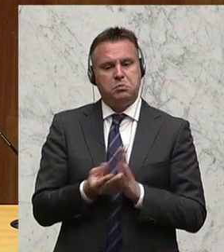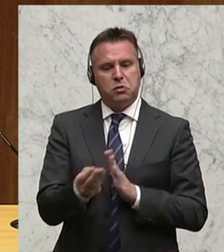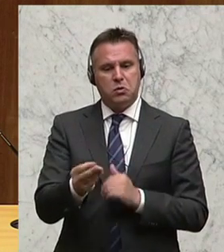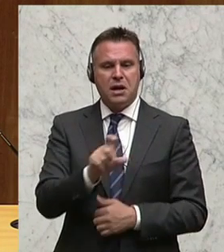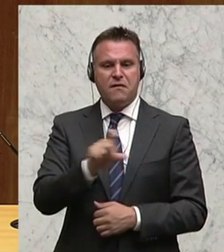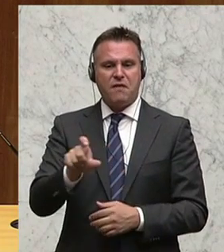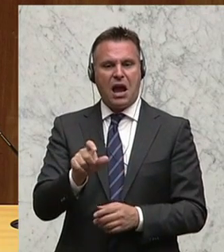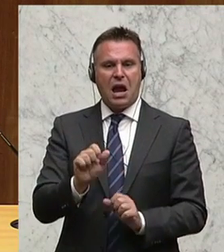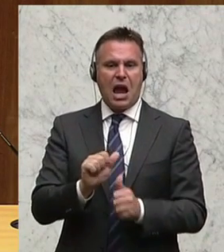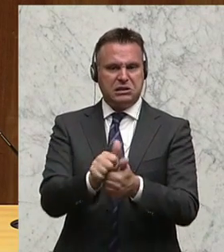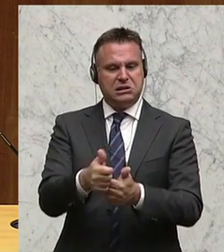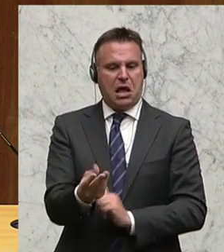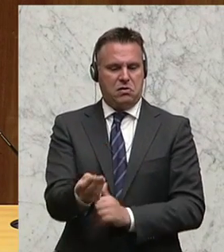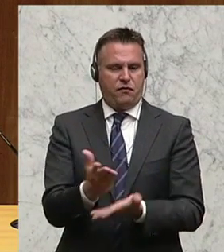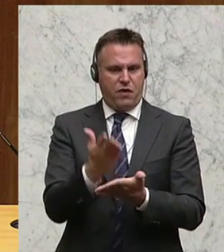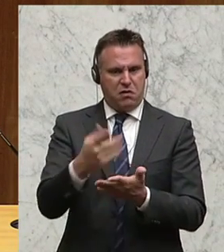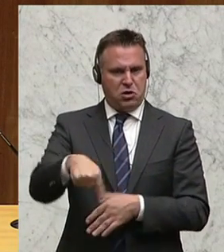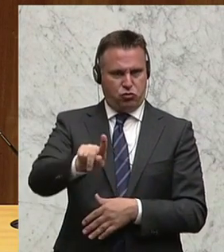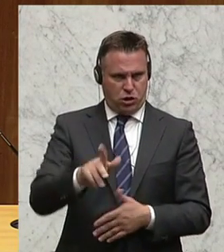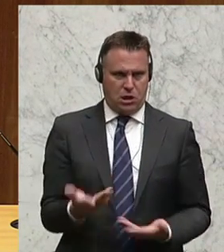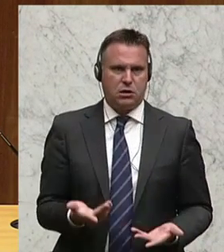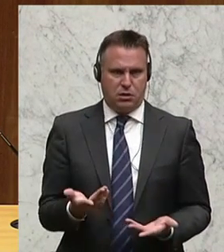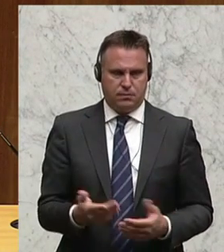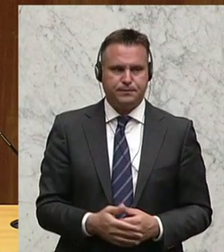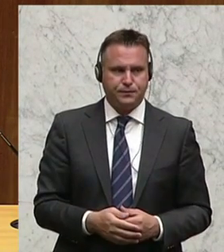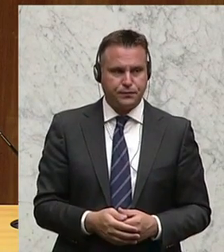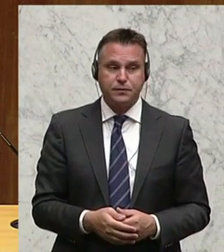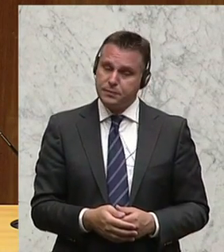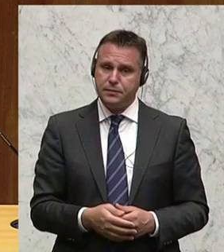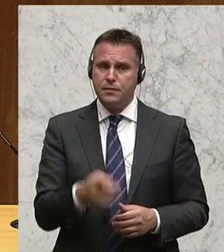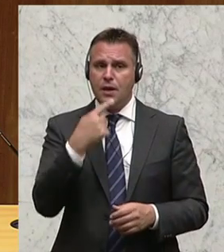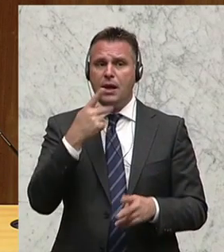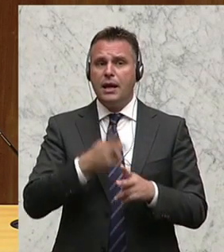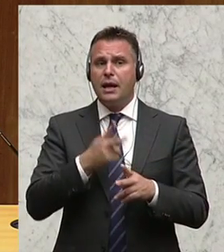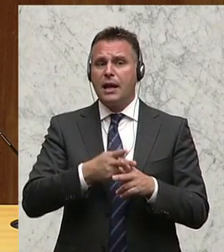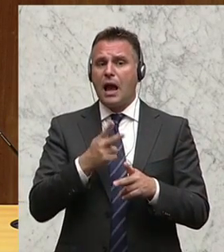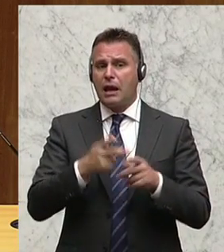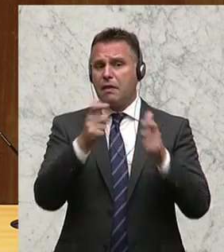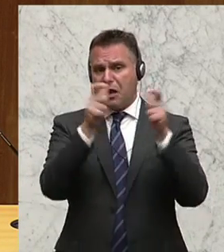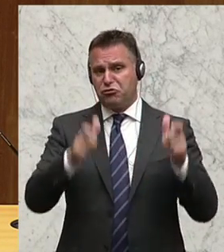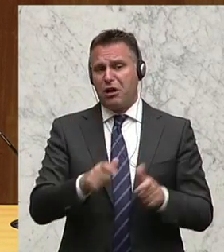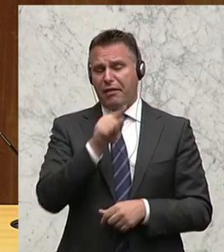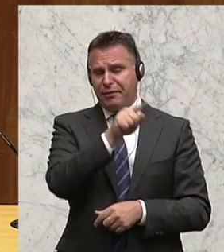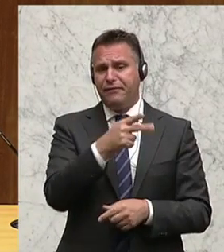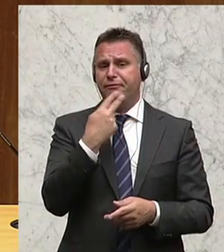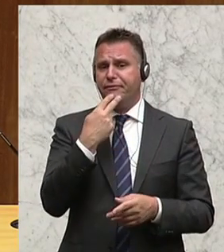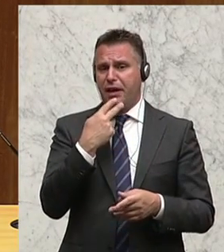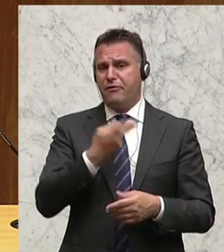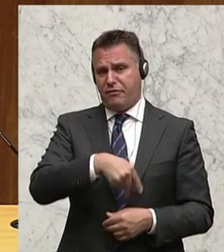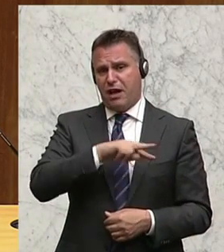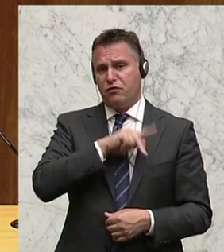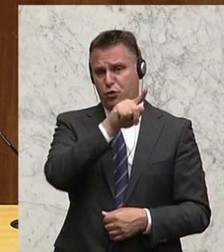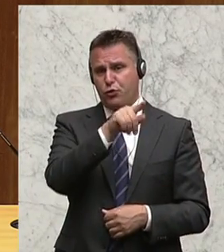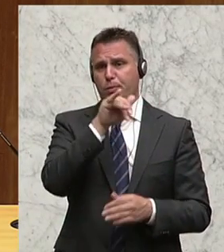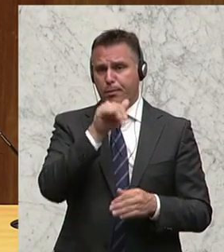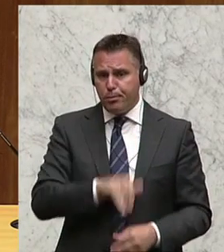zum Einsatz kommen. Aus meiner Sicht liegt es hier an den Trägern der Krankenanstalten, diesen Sorgen